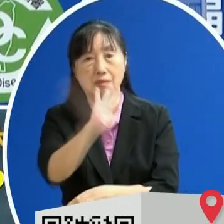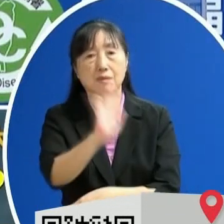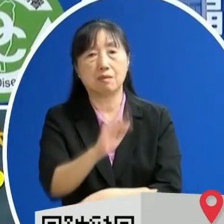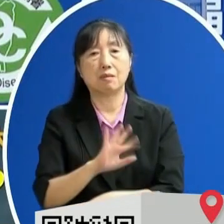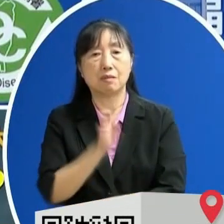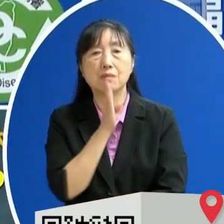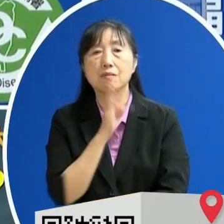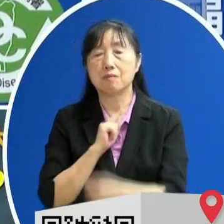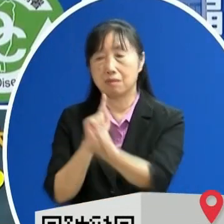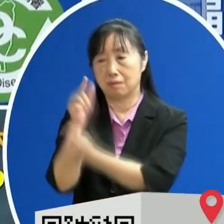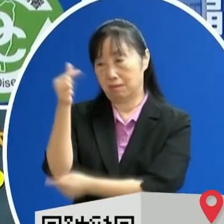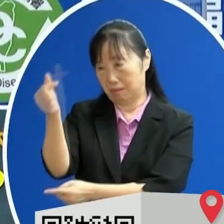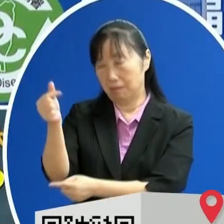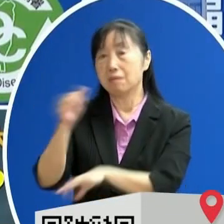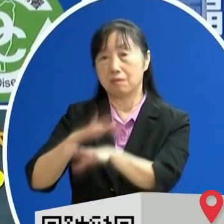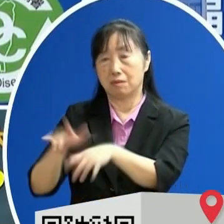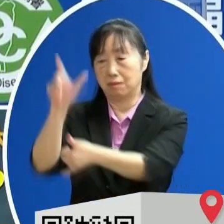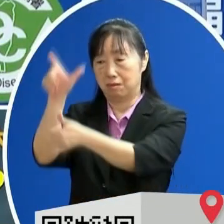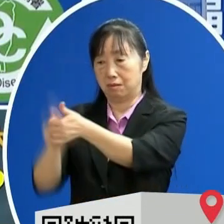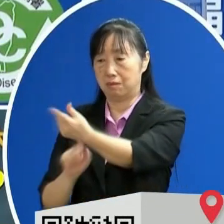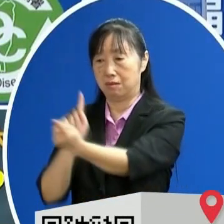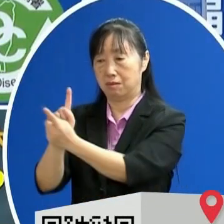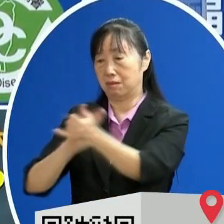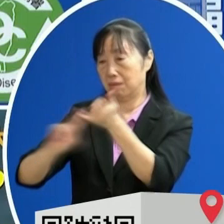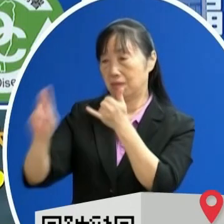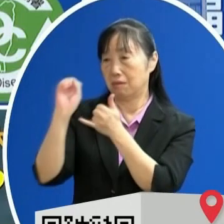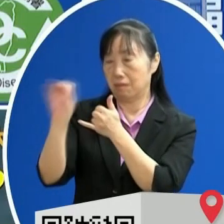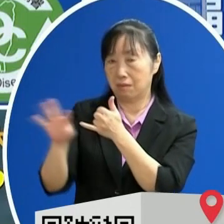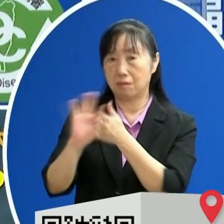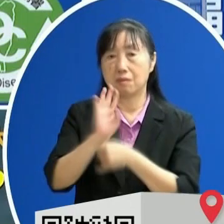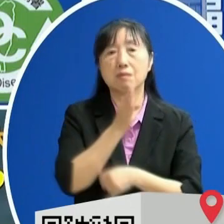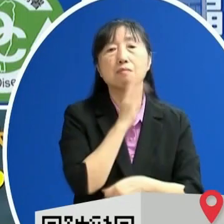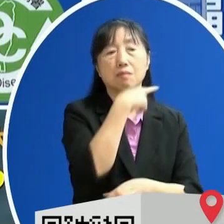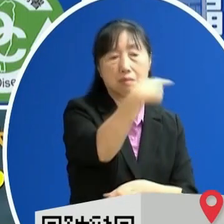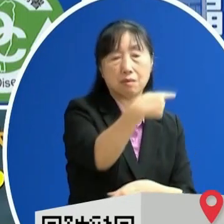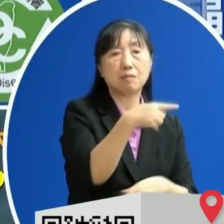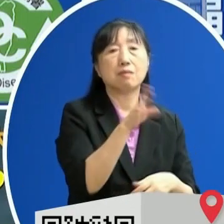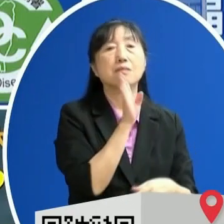逐一来通知，那阴性的话就可以在健保的快一通可以